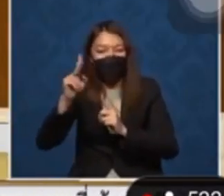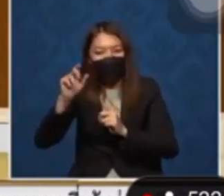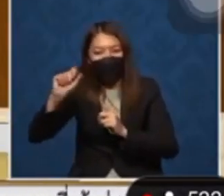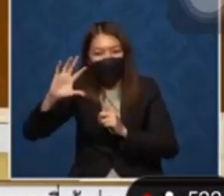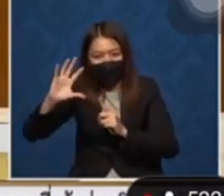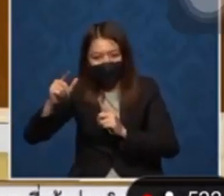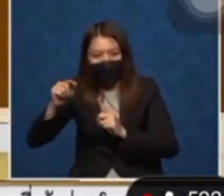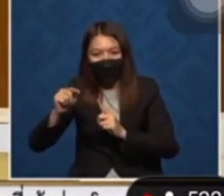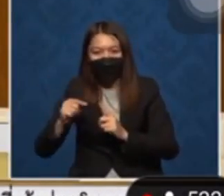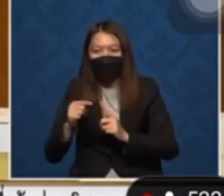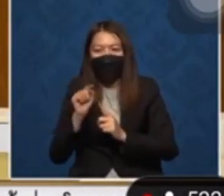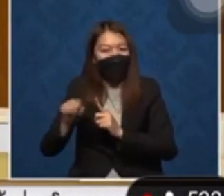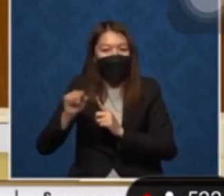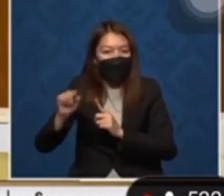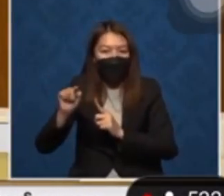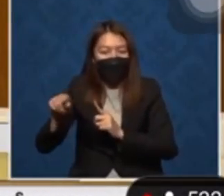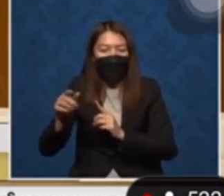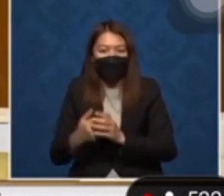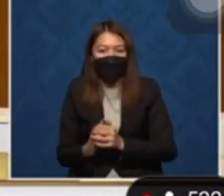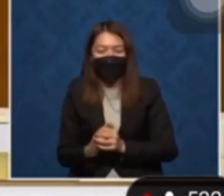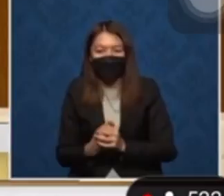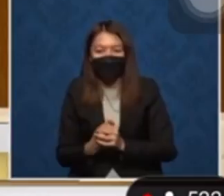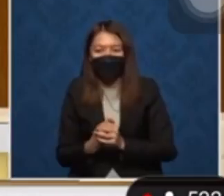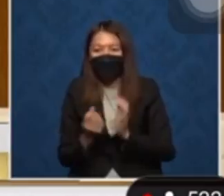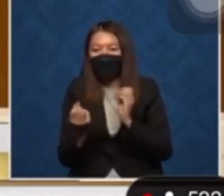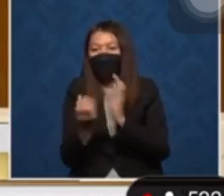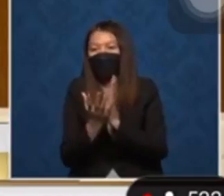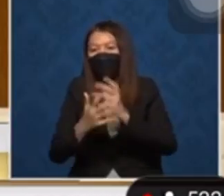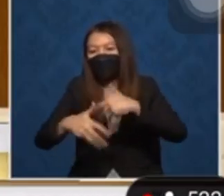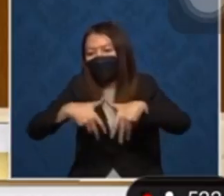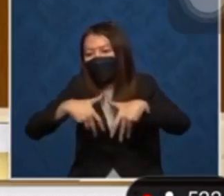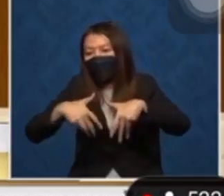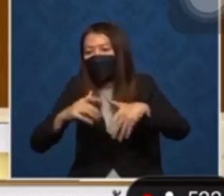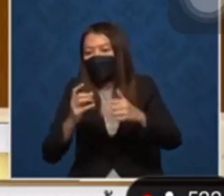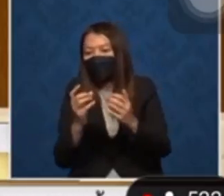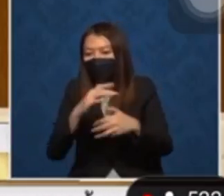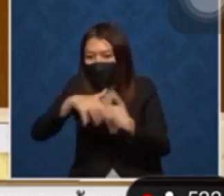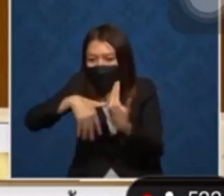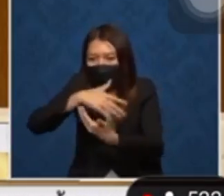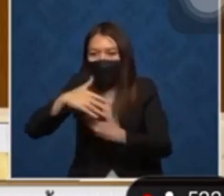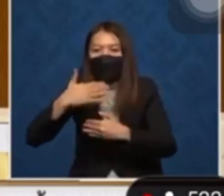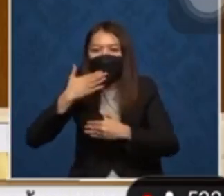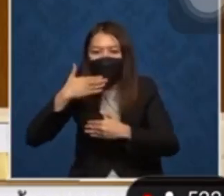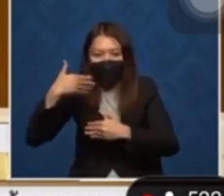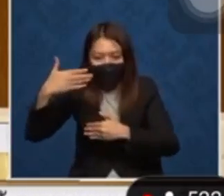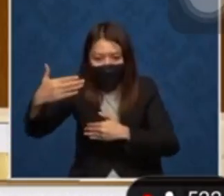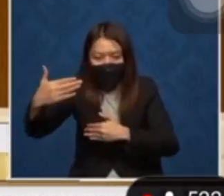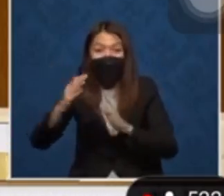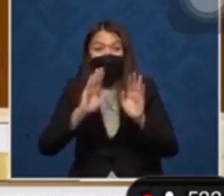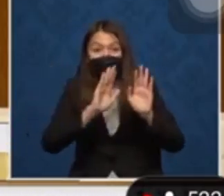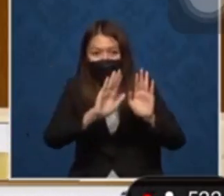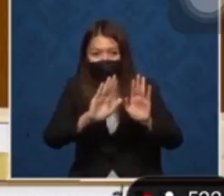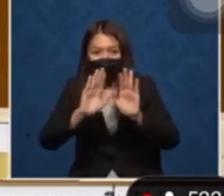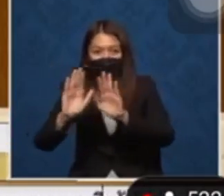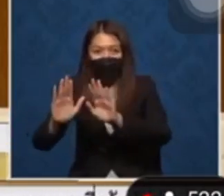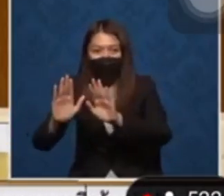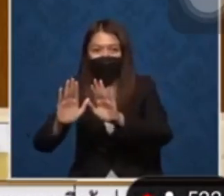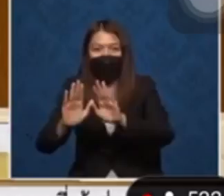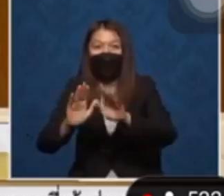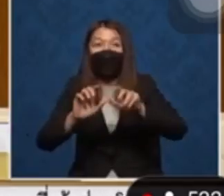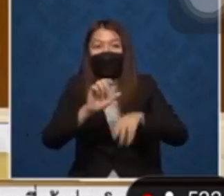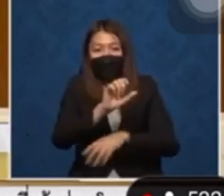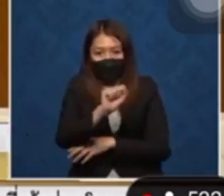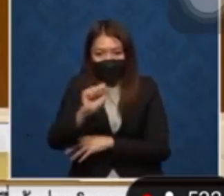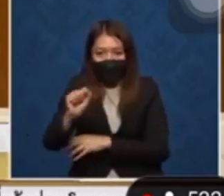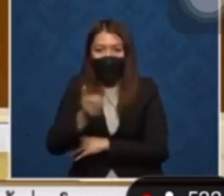ที่ใช้คำสั่งเท่านั้นแต่เป็นผลกระทบต่อชุมชนและสิ่งแวดล้อมอย่างยาวนานจึงอยากฝากท่านผู้แทนราษฎรทุกท่